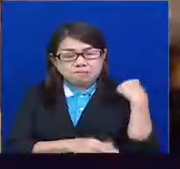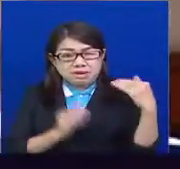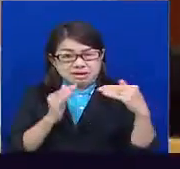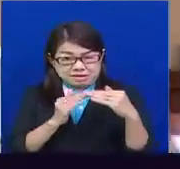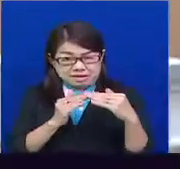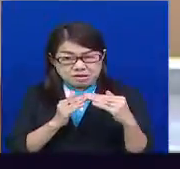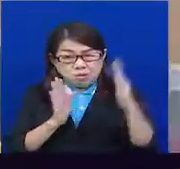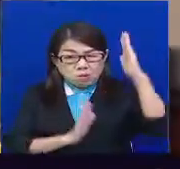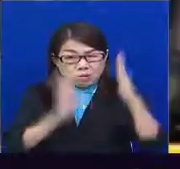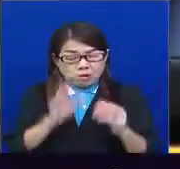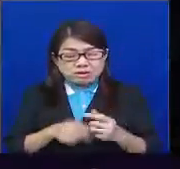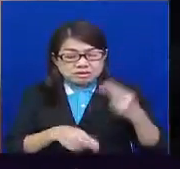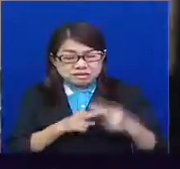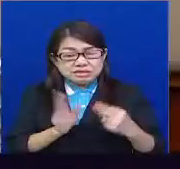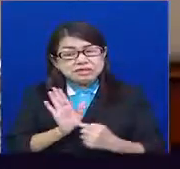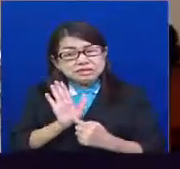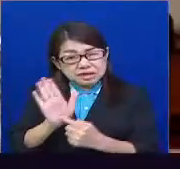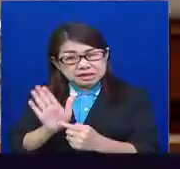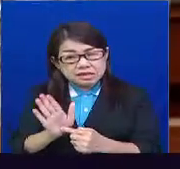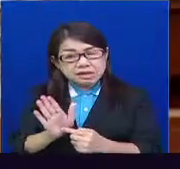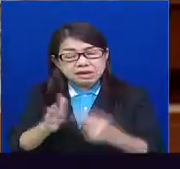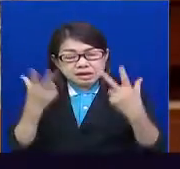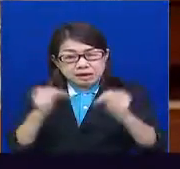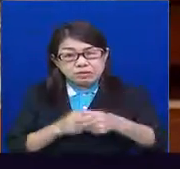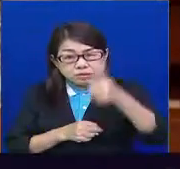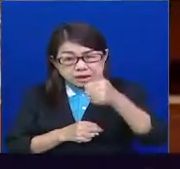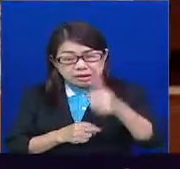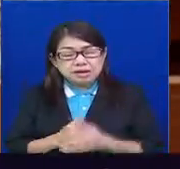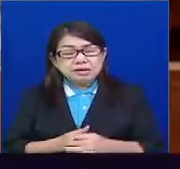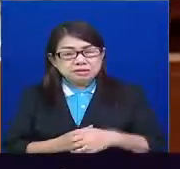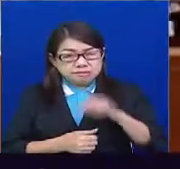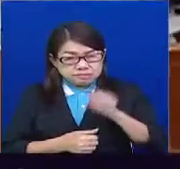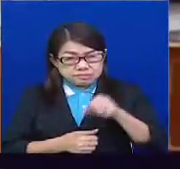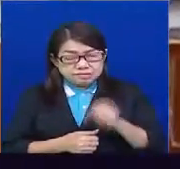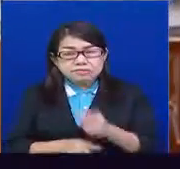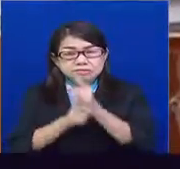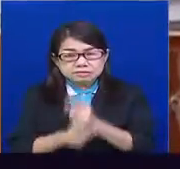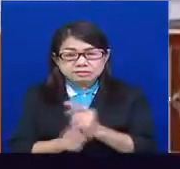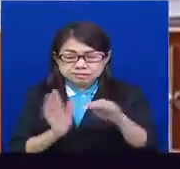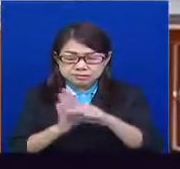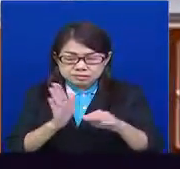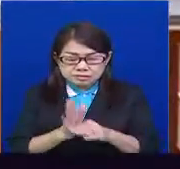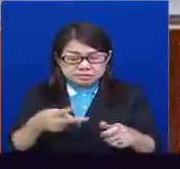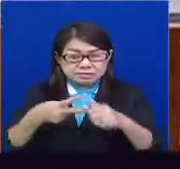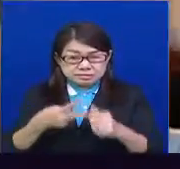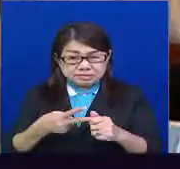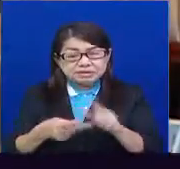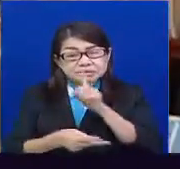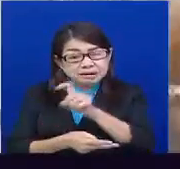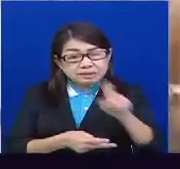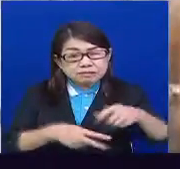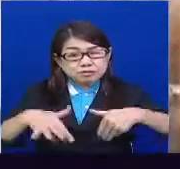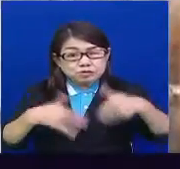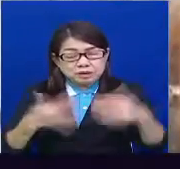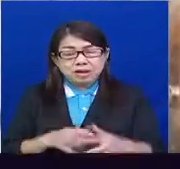ยืนยันว่านายกรัฐมนตรีเพียงระบุว่าให้สวมีสิทธิ์โหวตนายยครัฐมนตรีได้ตามหลักการของคำถามพ่วงขณะที่นายสุรชัย